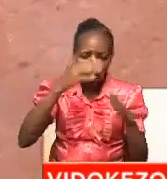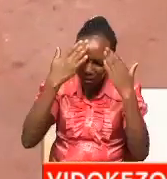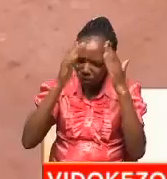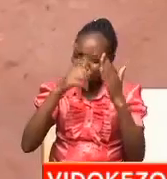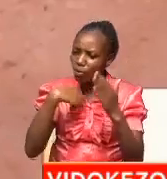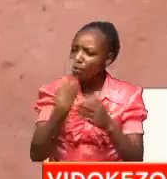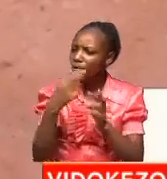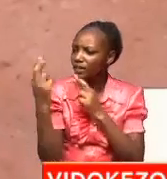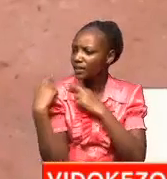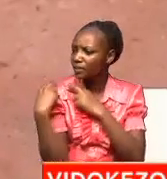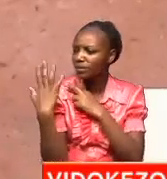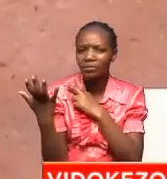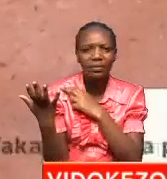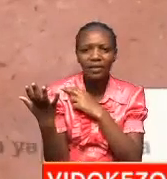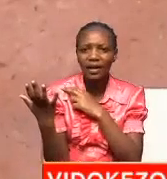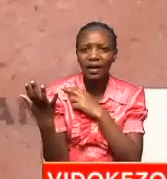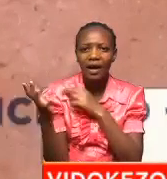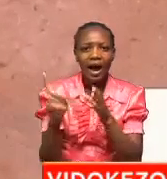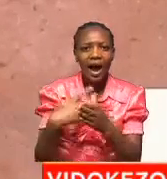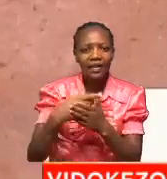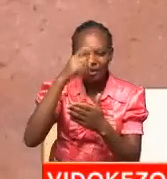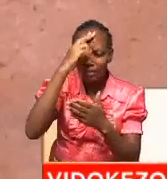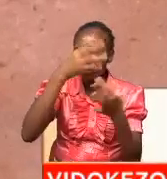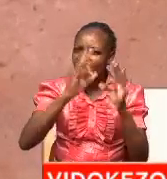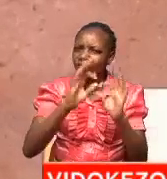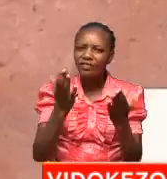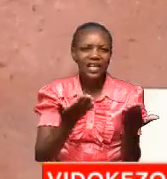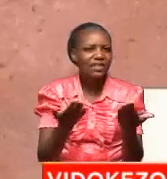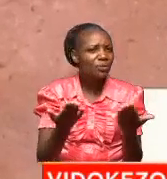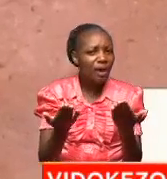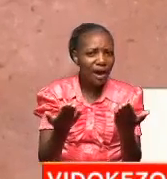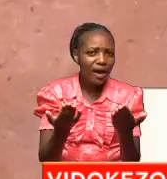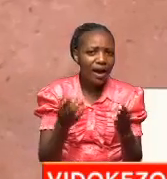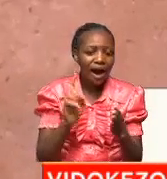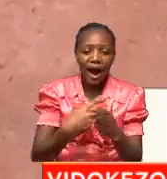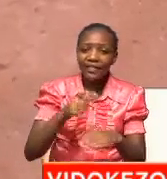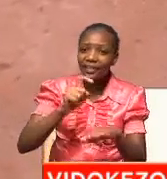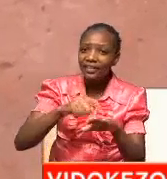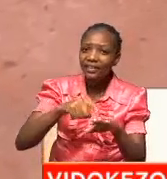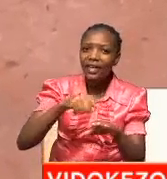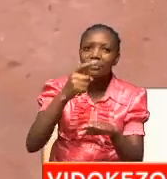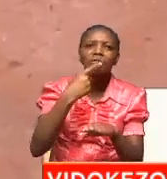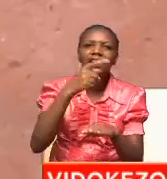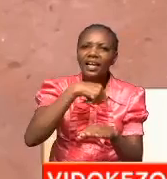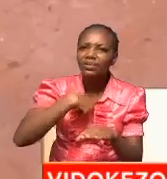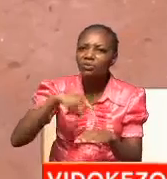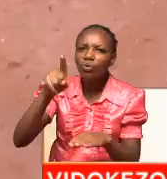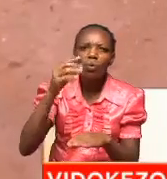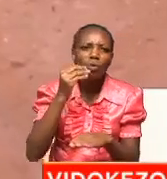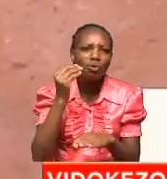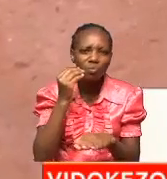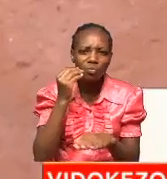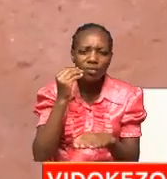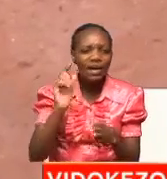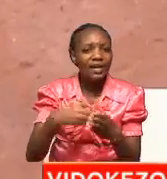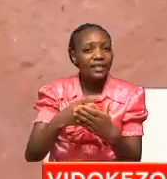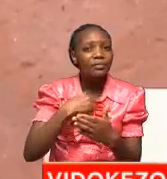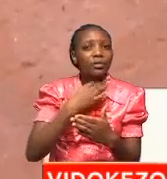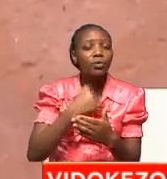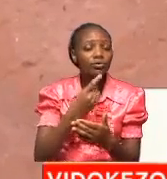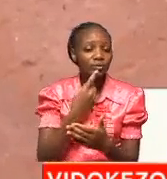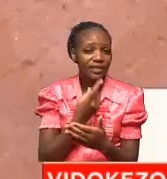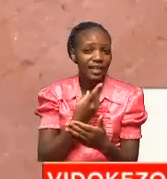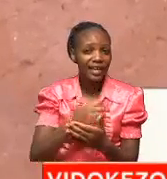nani wamemuua. Na maaskari walikuwa wapi, na hiyo ndio wakati tunafukuzwa tuende nyumbani. Ningependa kusema